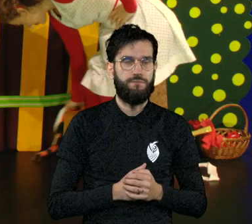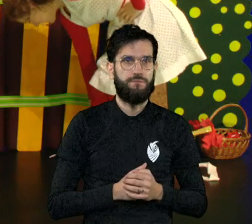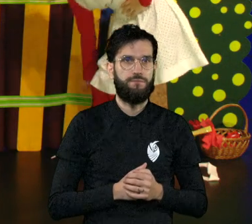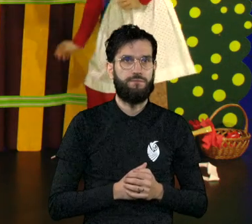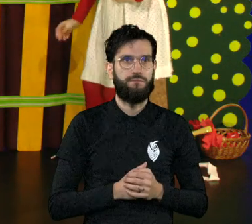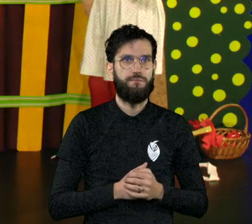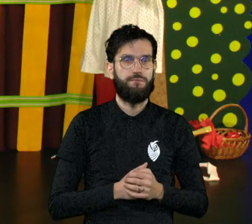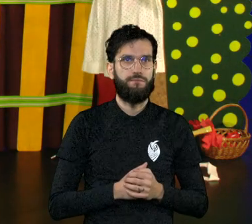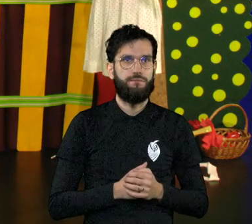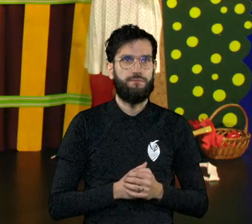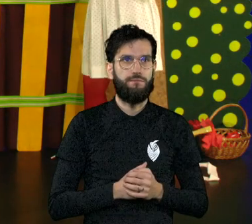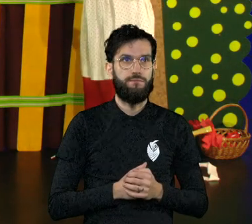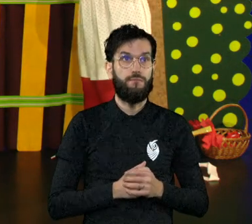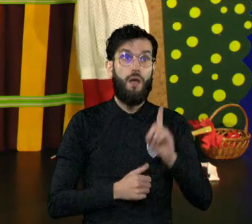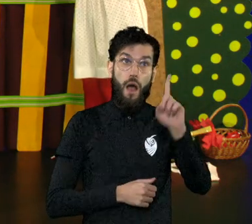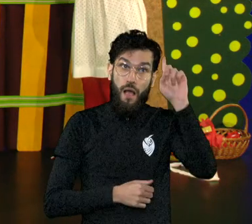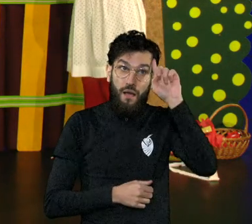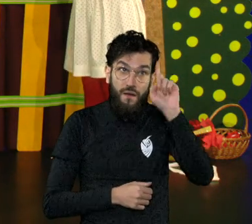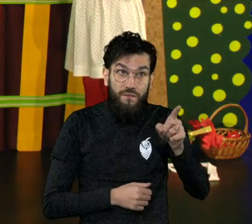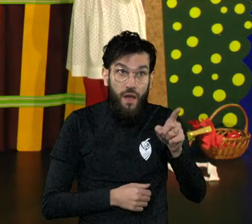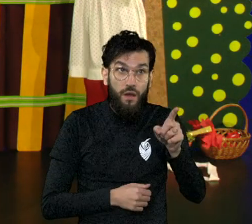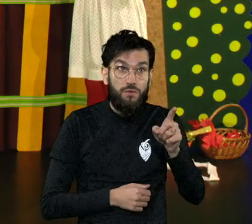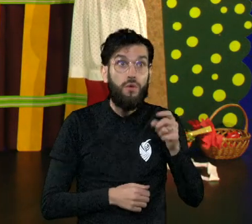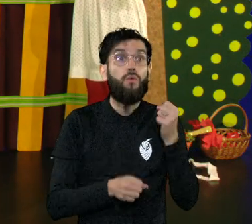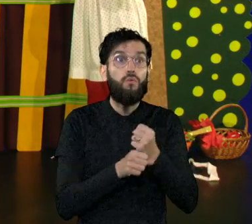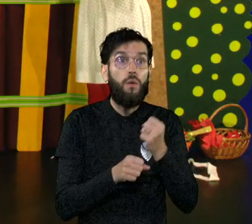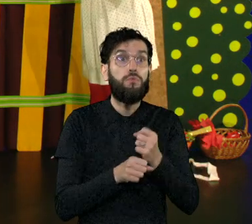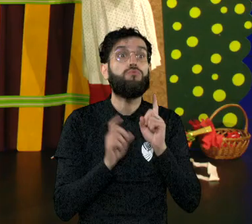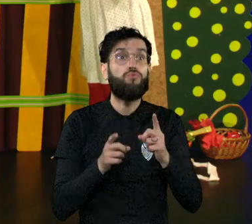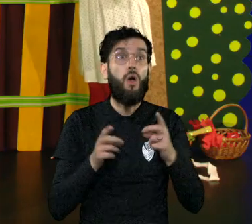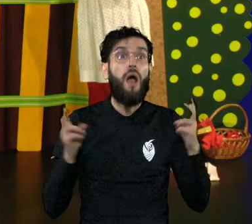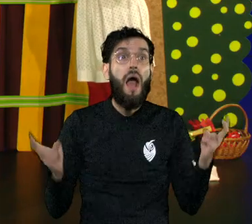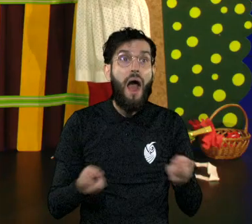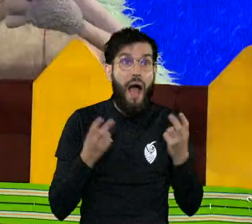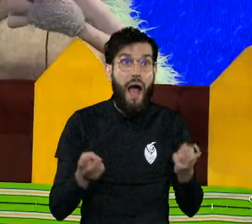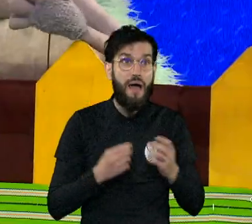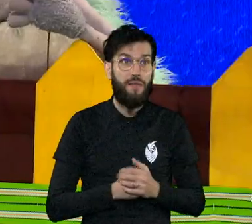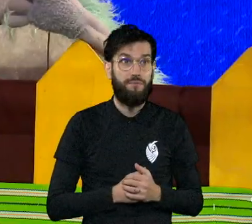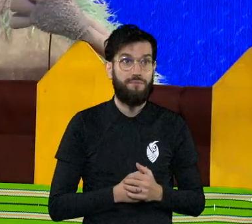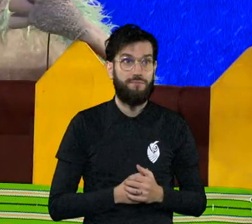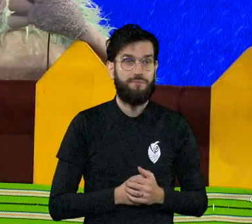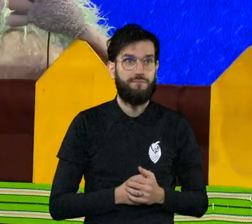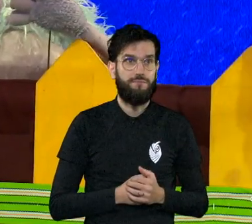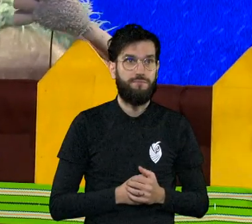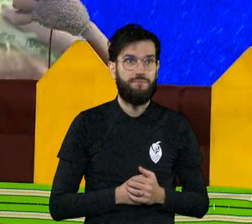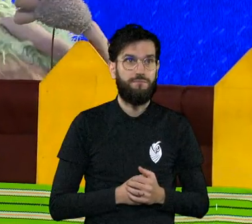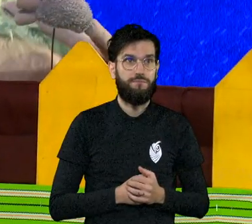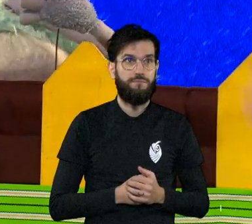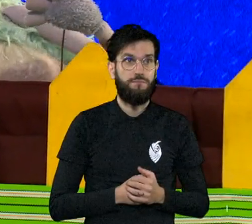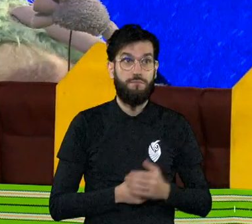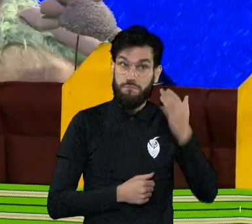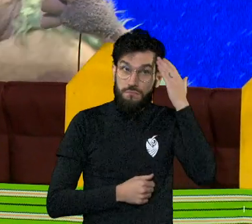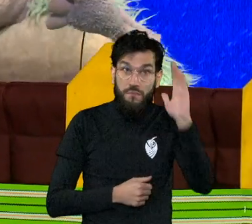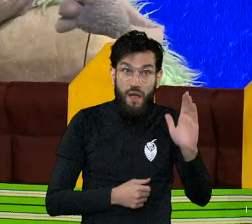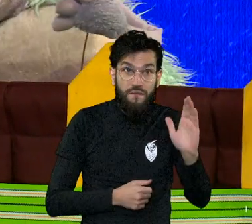zabudli. No ale viete, čo by sme v džungli márne hľadali? Čo? No skúste. No, neviete,